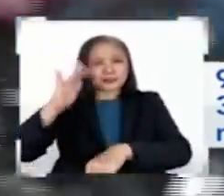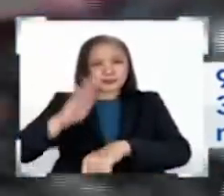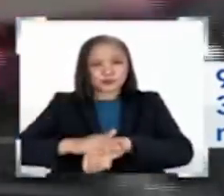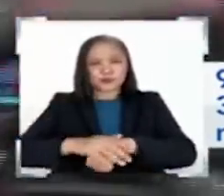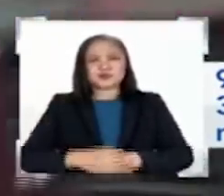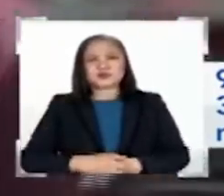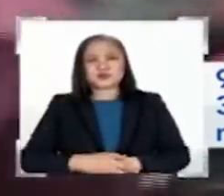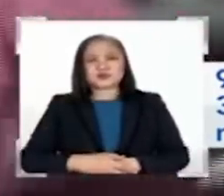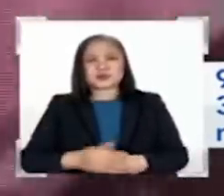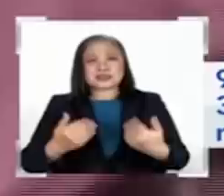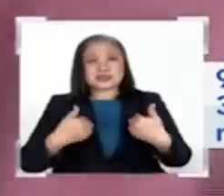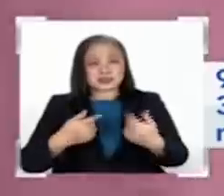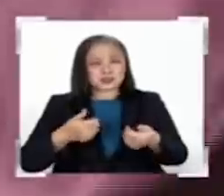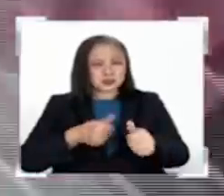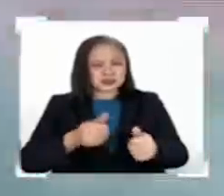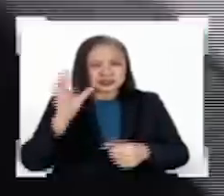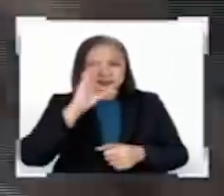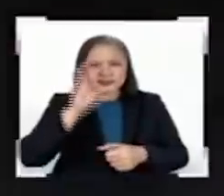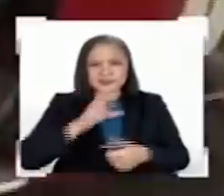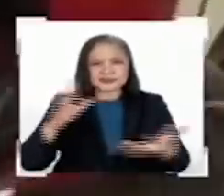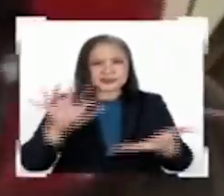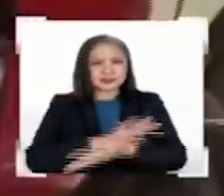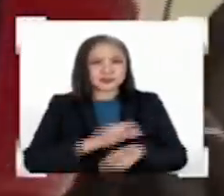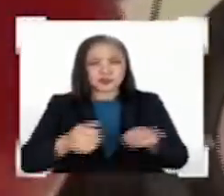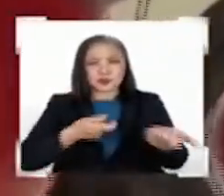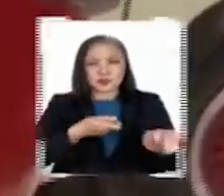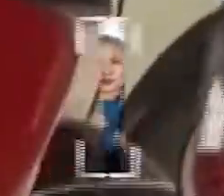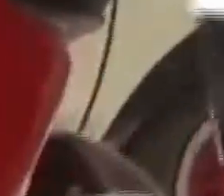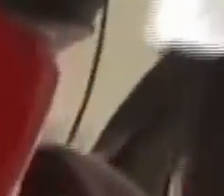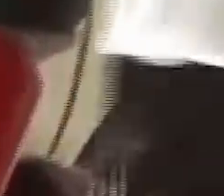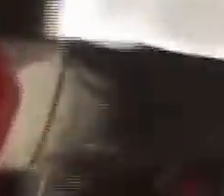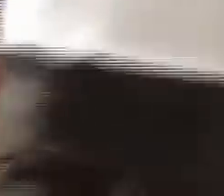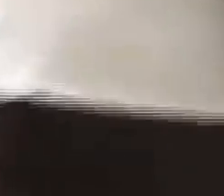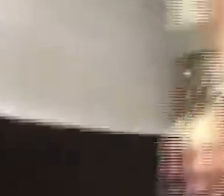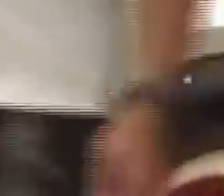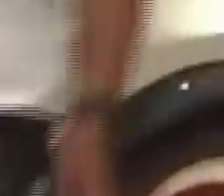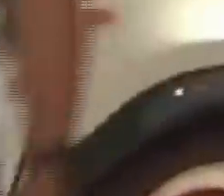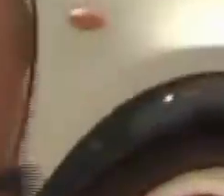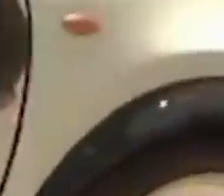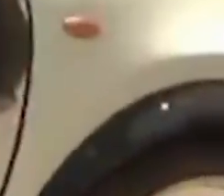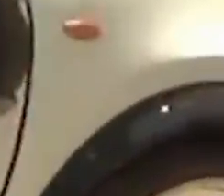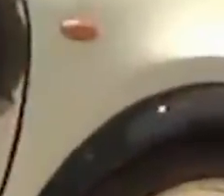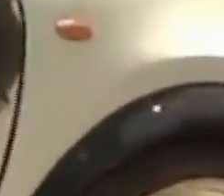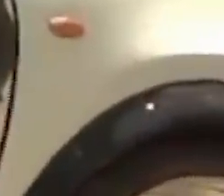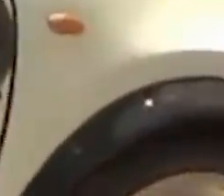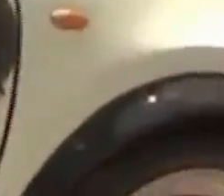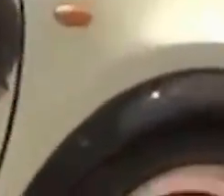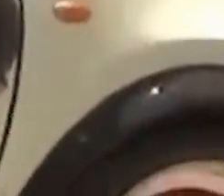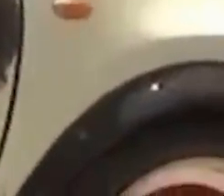at fogging operations sa pinamumugaran ng mga lamok.